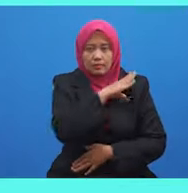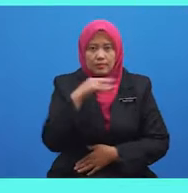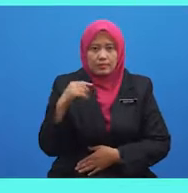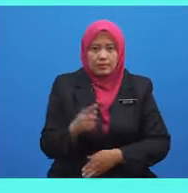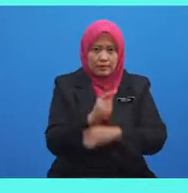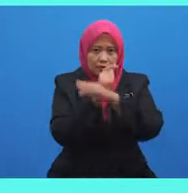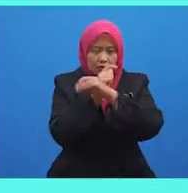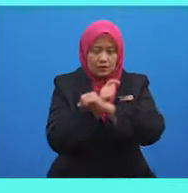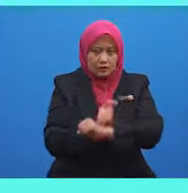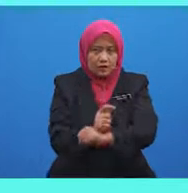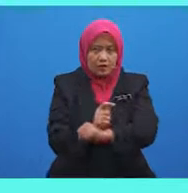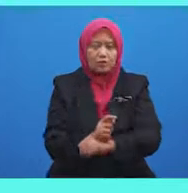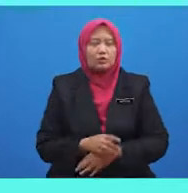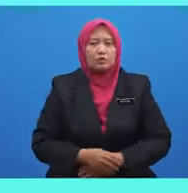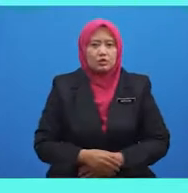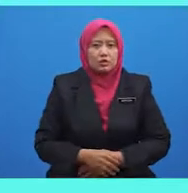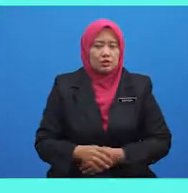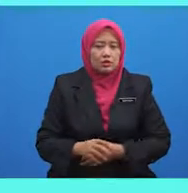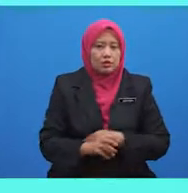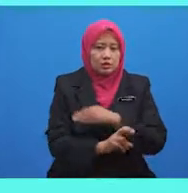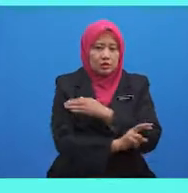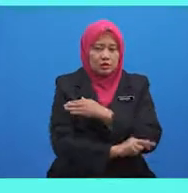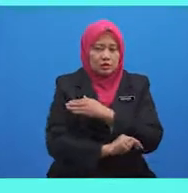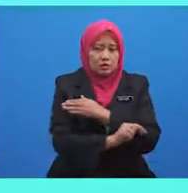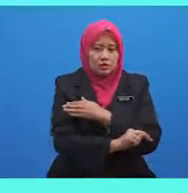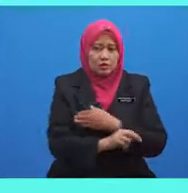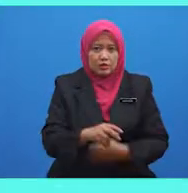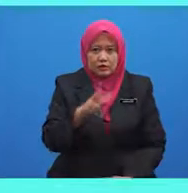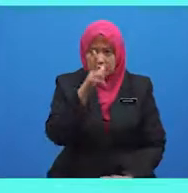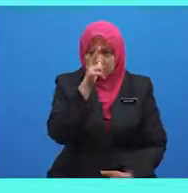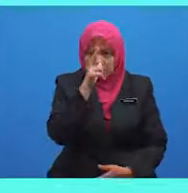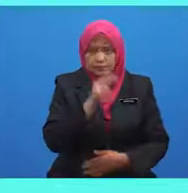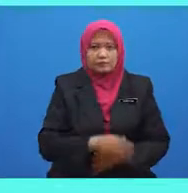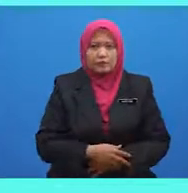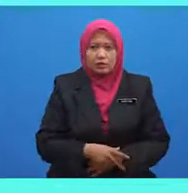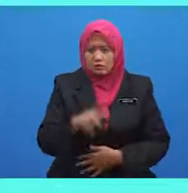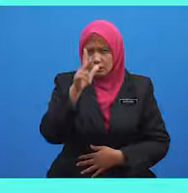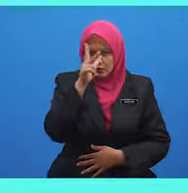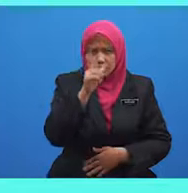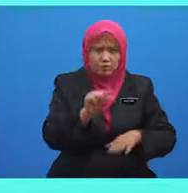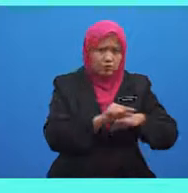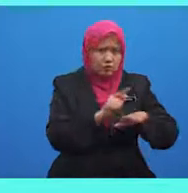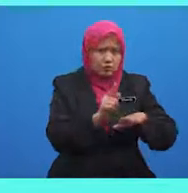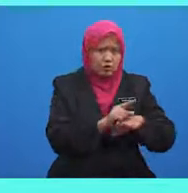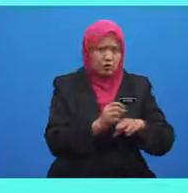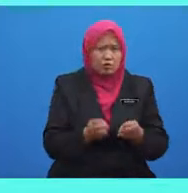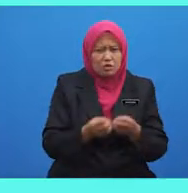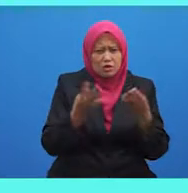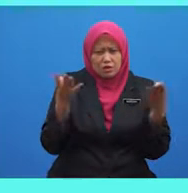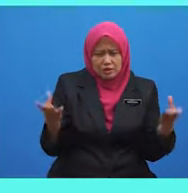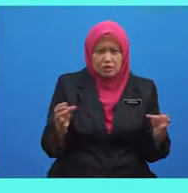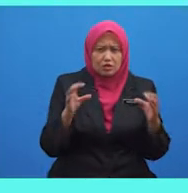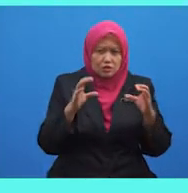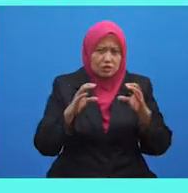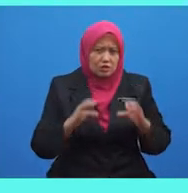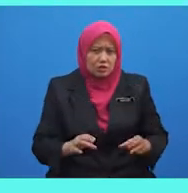Kesultanan Melayu Melaka telah menggunakan pelbagai strategi untuk menghadapi serangan dari Portugis. Walaupun